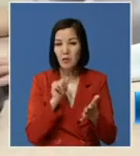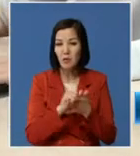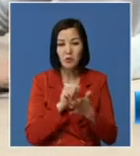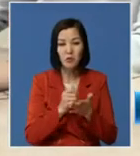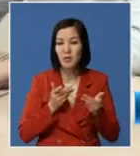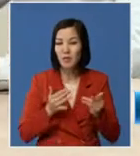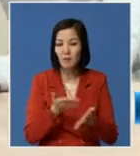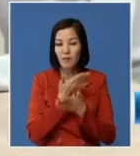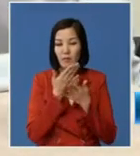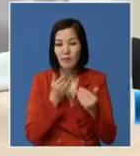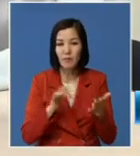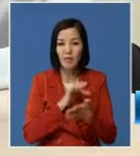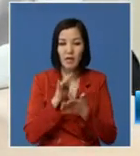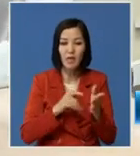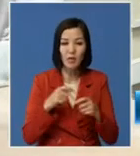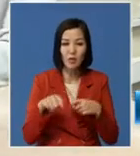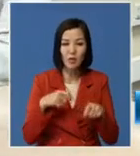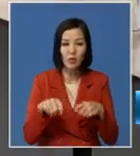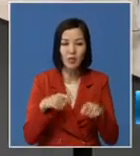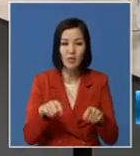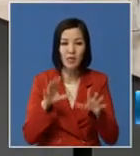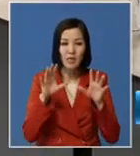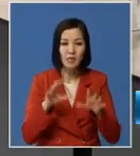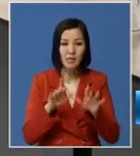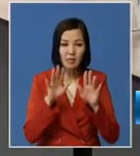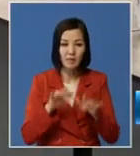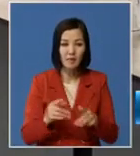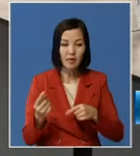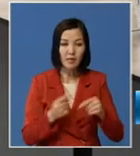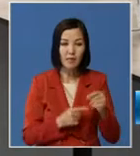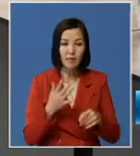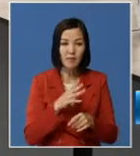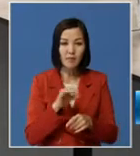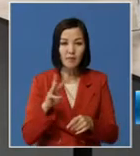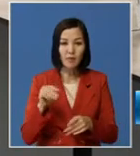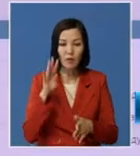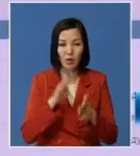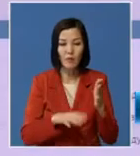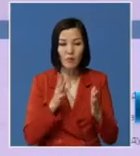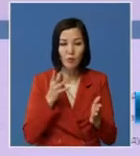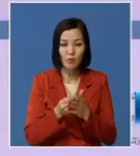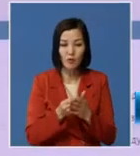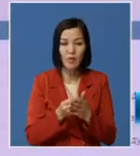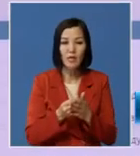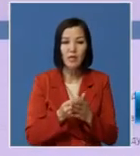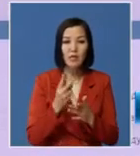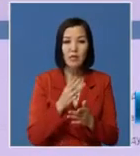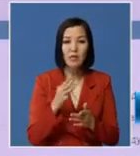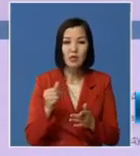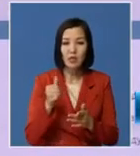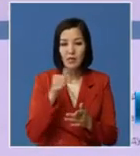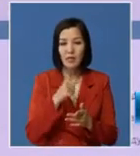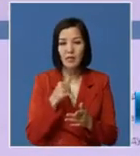сәйкес, қала дүкендері мен ойын-сауық орталықтарында заңсыз автомат қойған кәсіпкерлер 5 миллион теңге айыппұл төлейді, немесе 2 жылға дейін